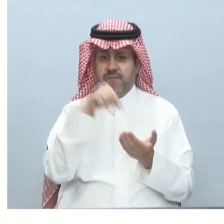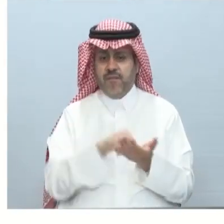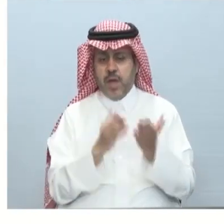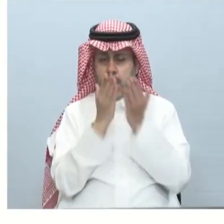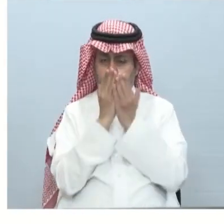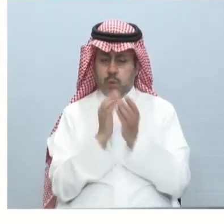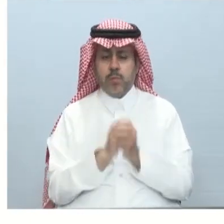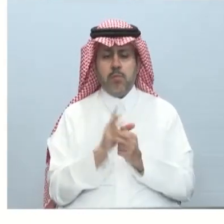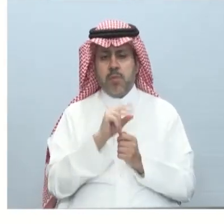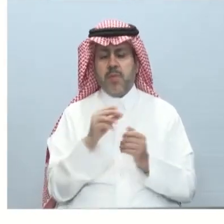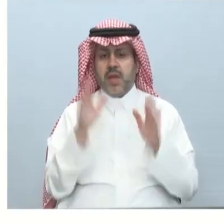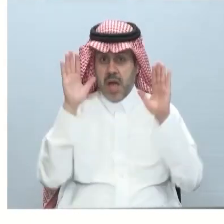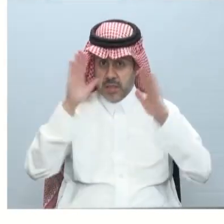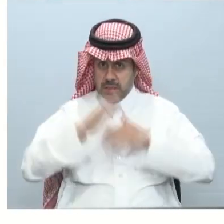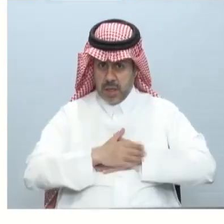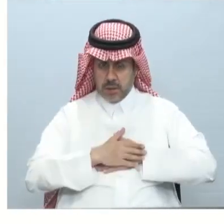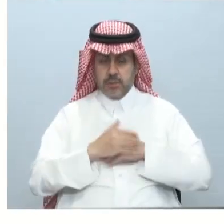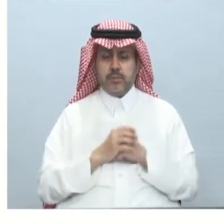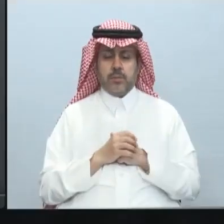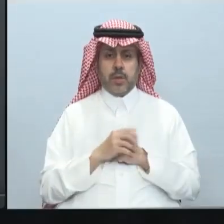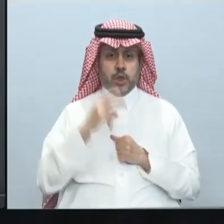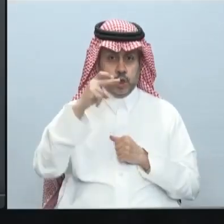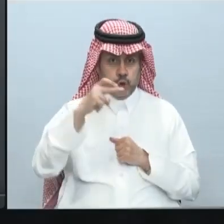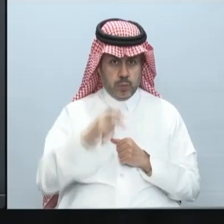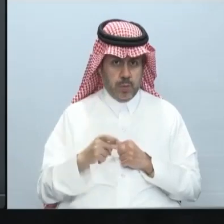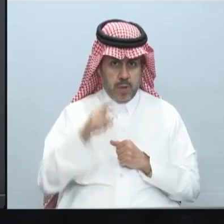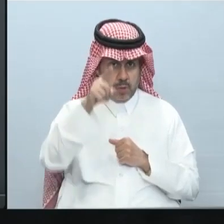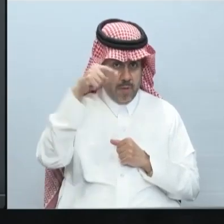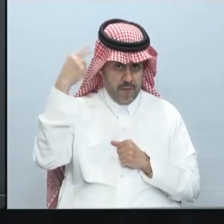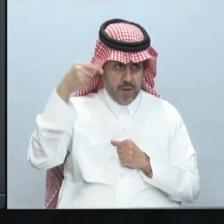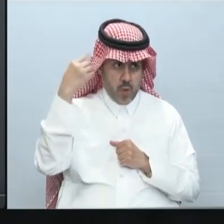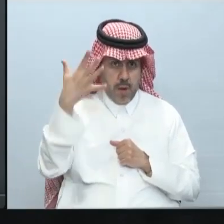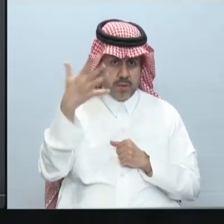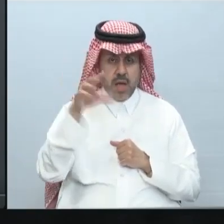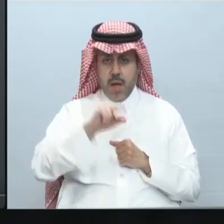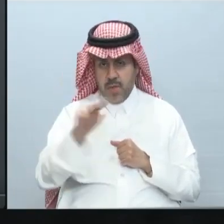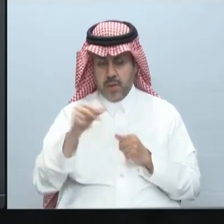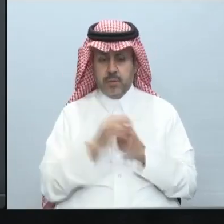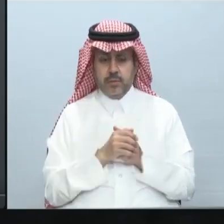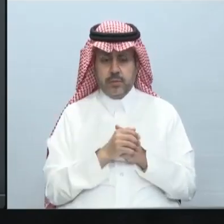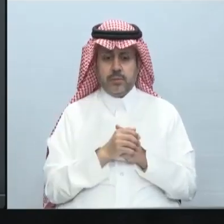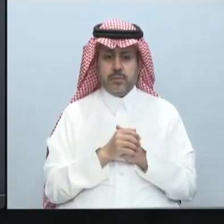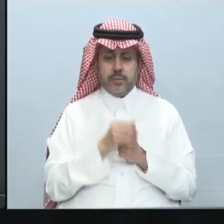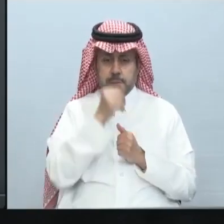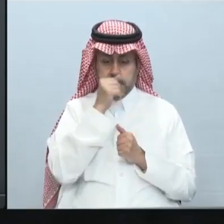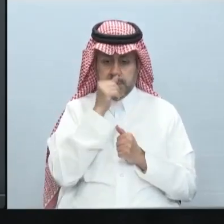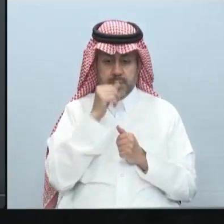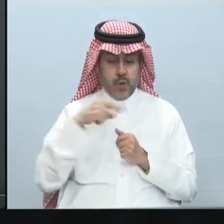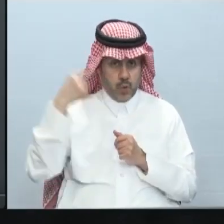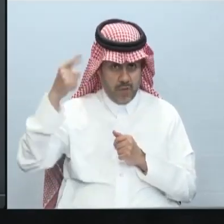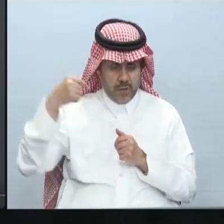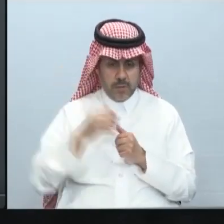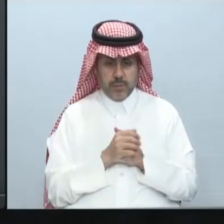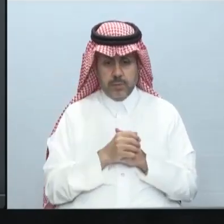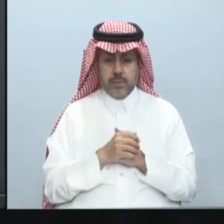الدعاء كالصلاه مثلا اريدكم ان تجيبوا عن هذه الخمسه امثله ثله وتحاول ان تفكروا من خلال العبادات